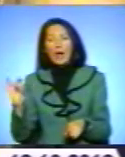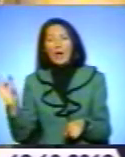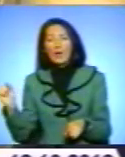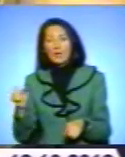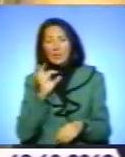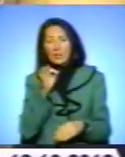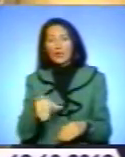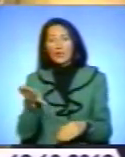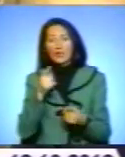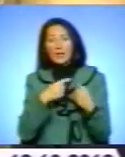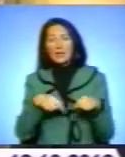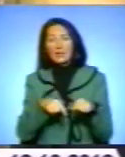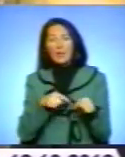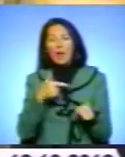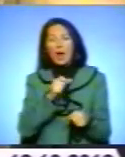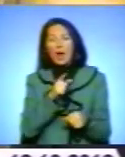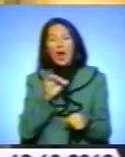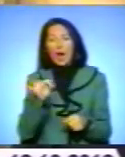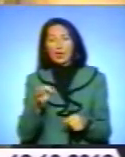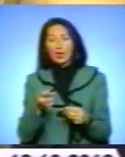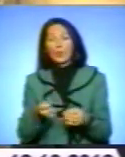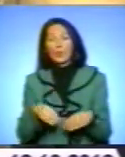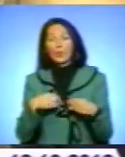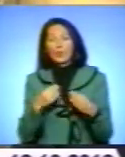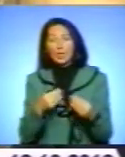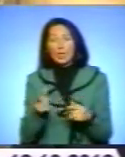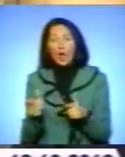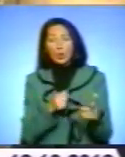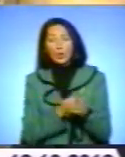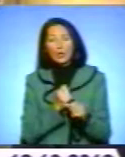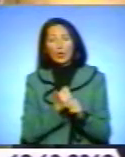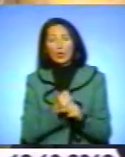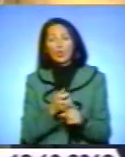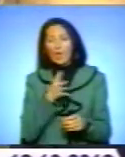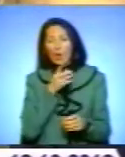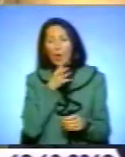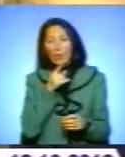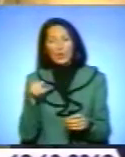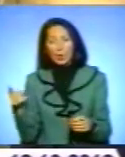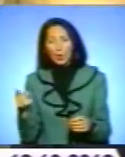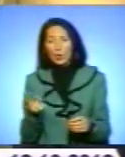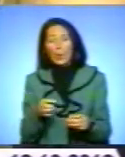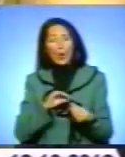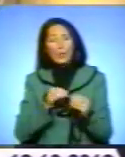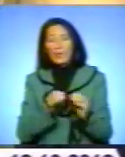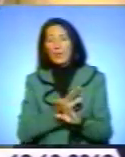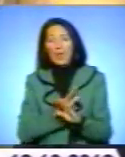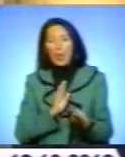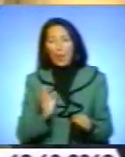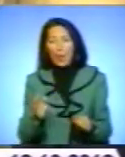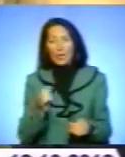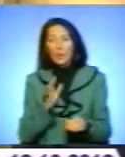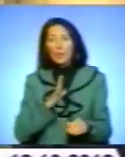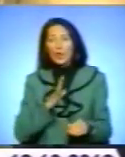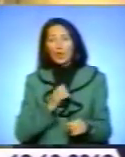система газопостачання готова до роботи в осінньо-зимовий період і проблем з постачанням газу не буде. Перебуваючи з робочою поїздкою